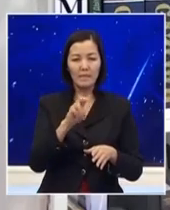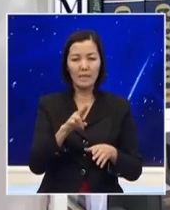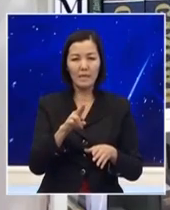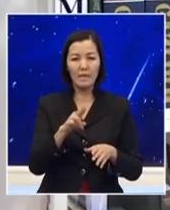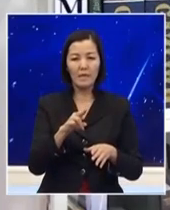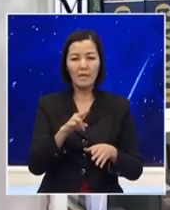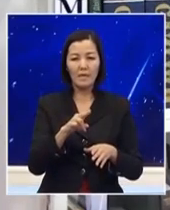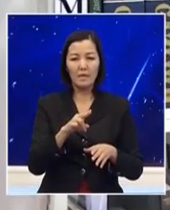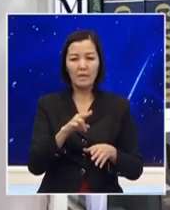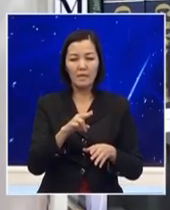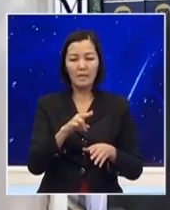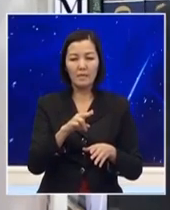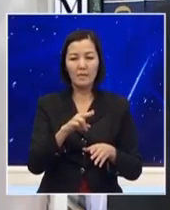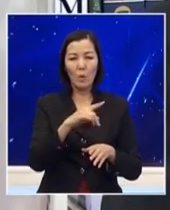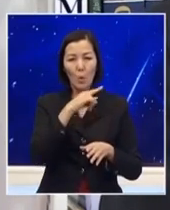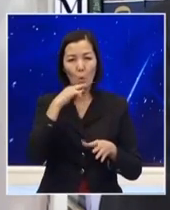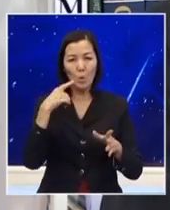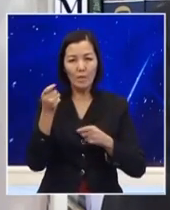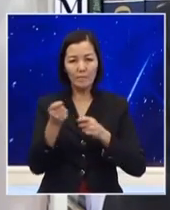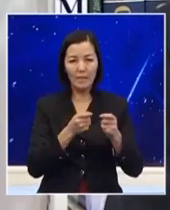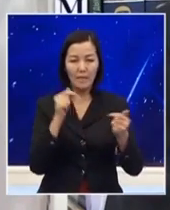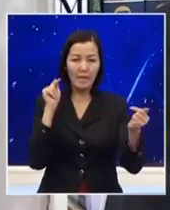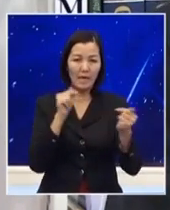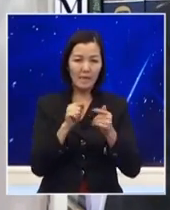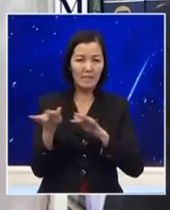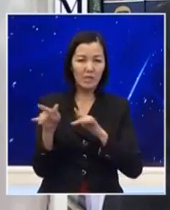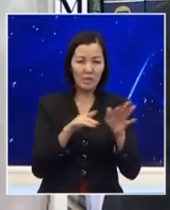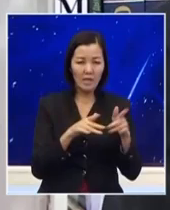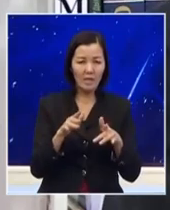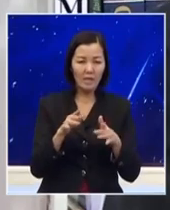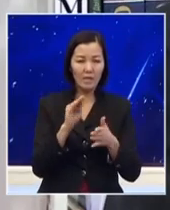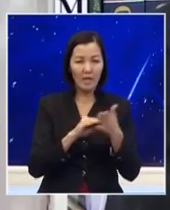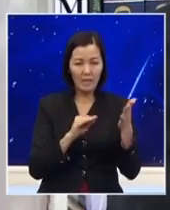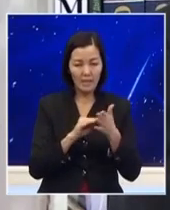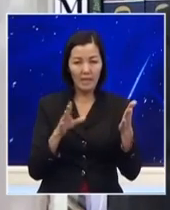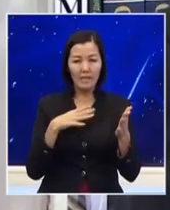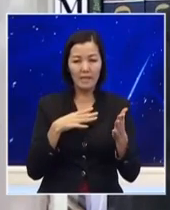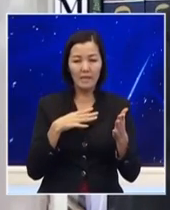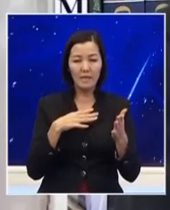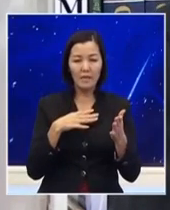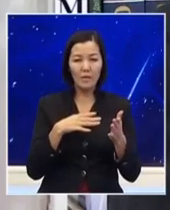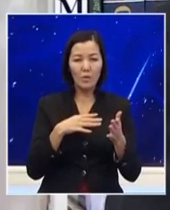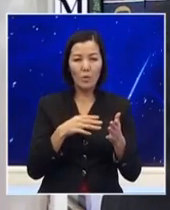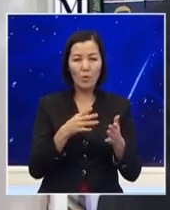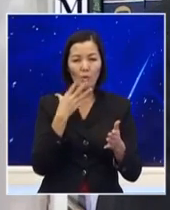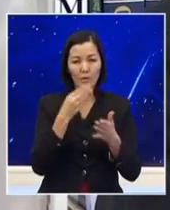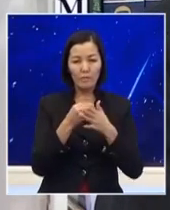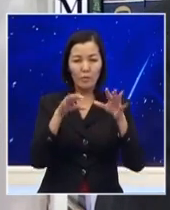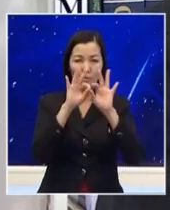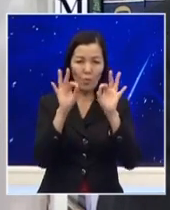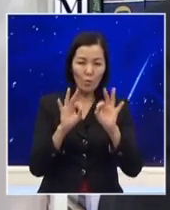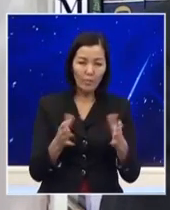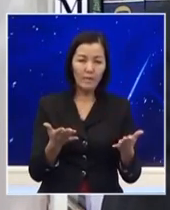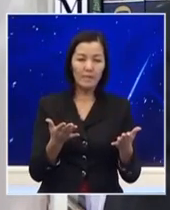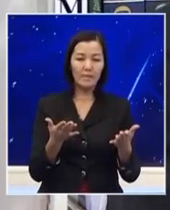төренің орыс билігіне қарсы істеген шаралары туралы айтылады. Тезек төренің өзінің болмысы, образы, жан